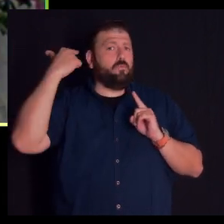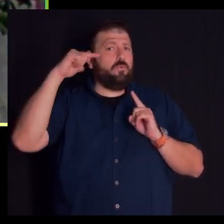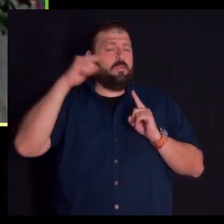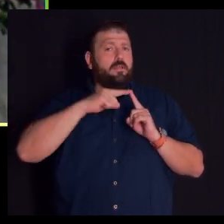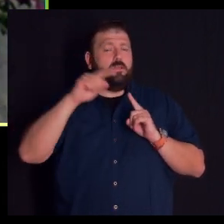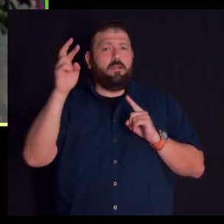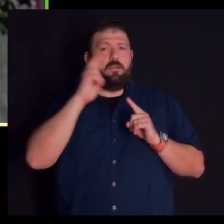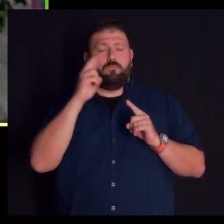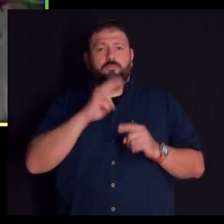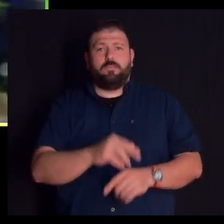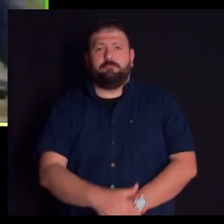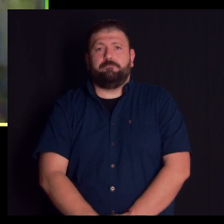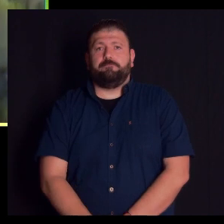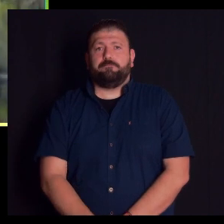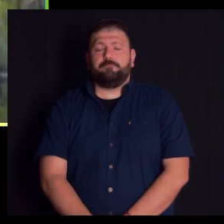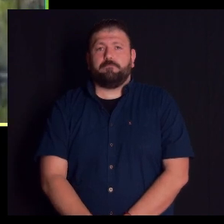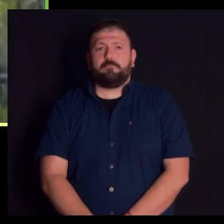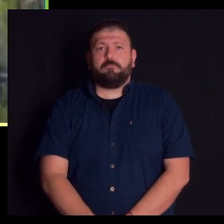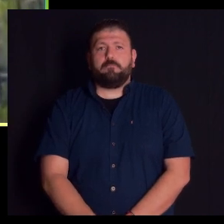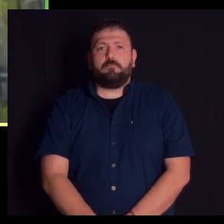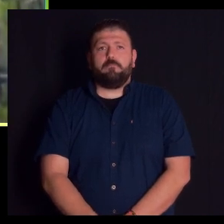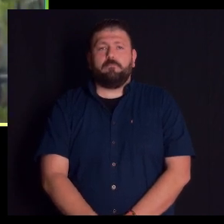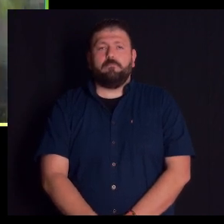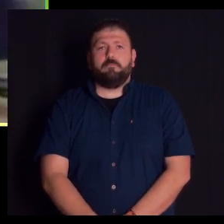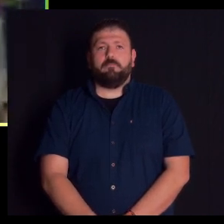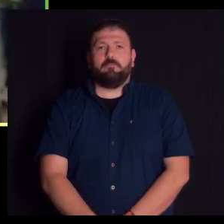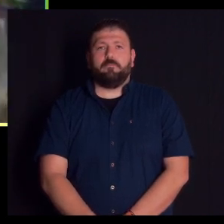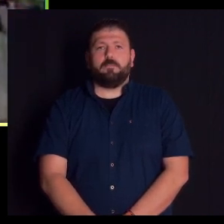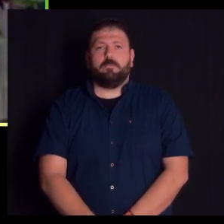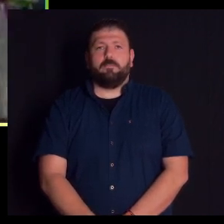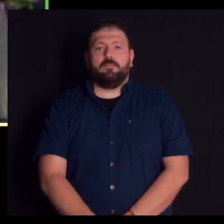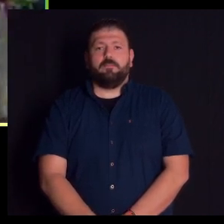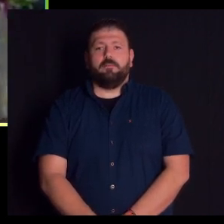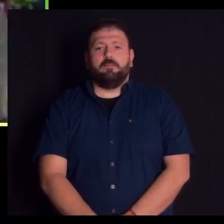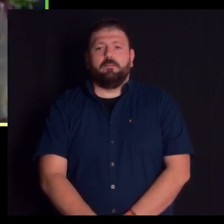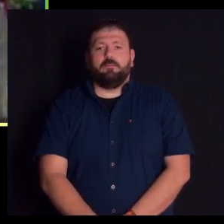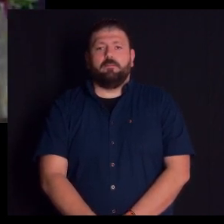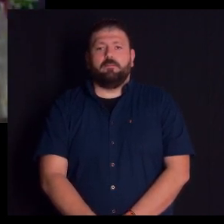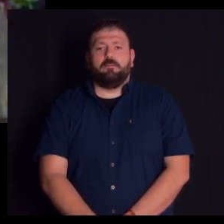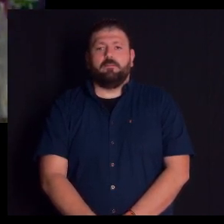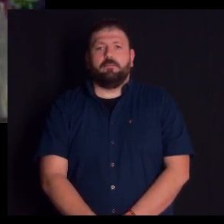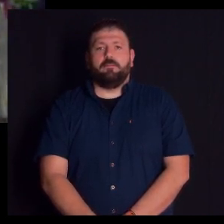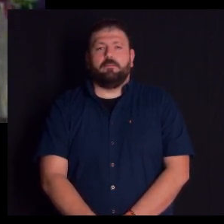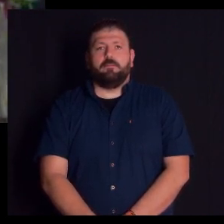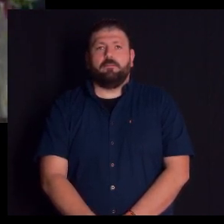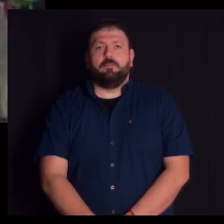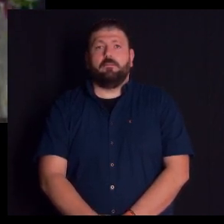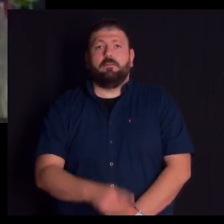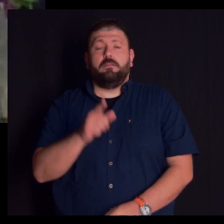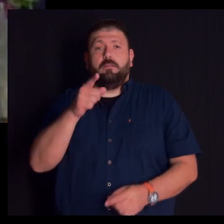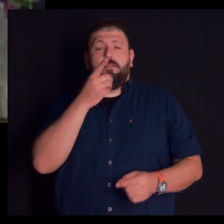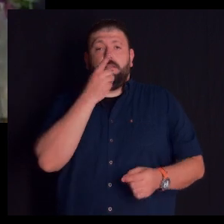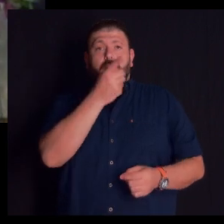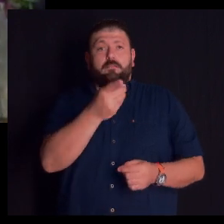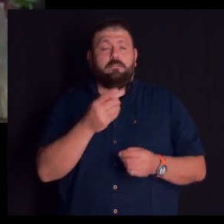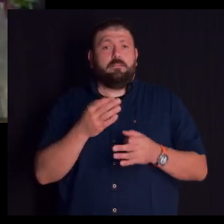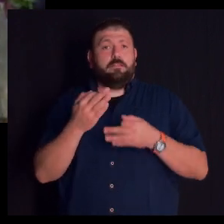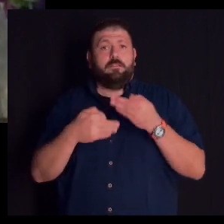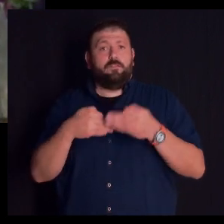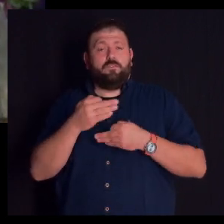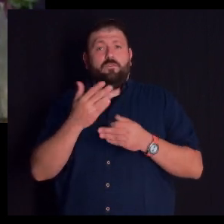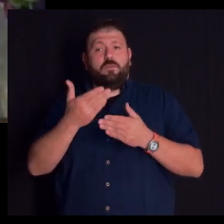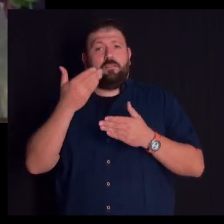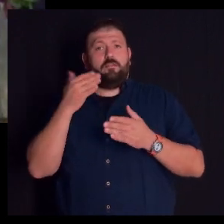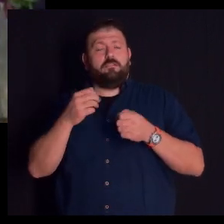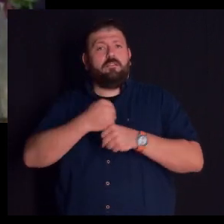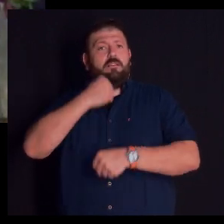from Guadalajara. И вы видите, у меня темные окна. За окном уже почти ночь. Si ven aquí, As you can see in my